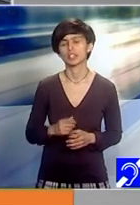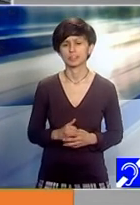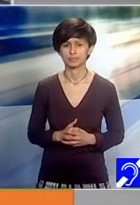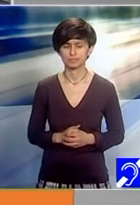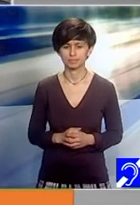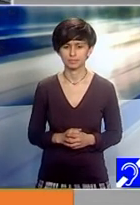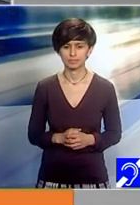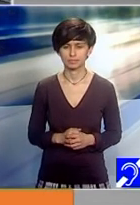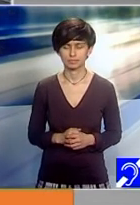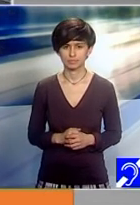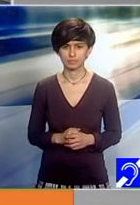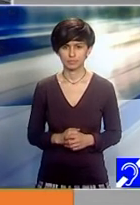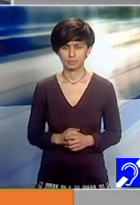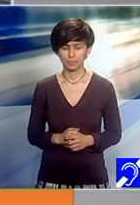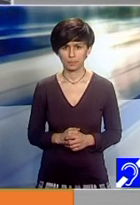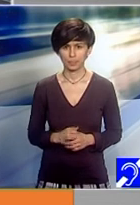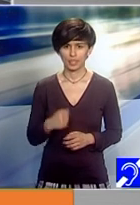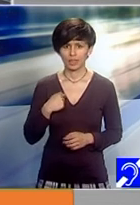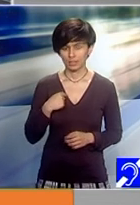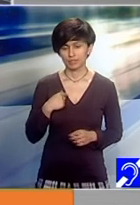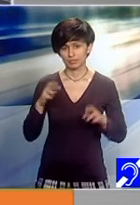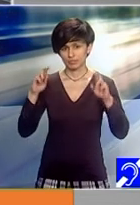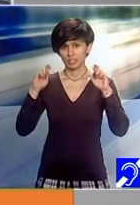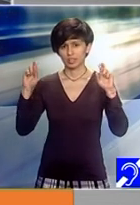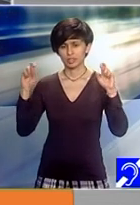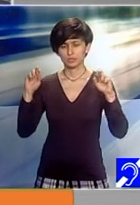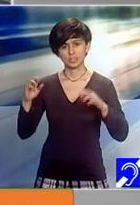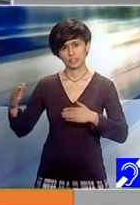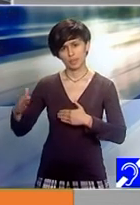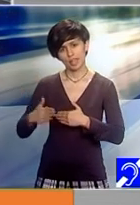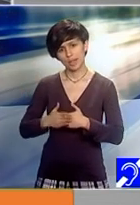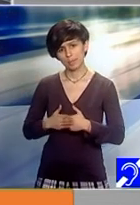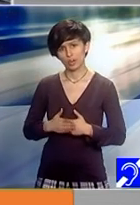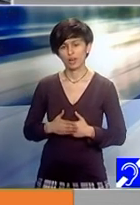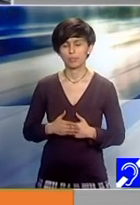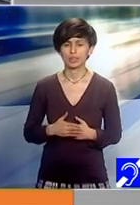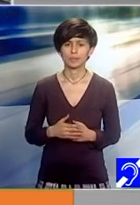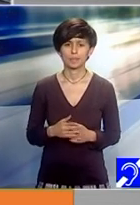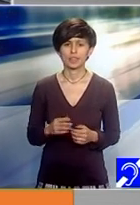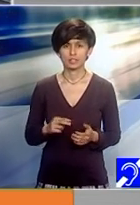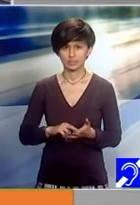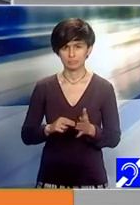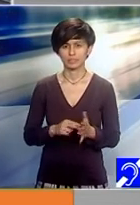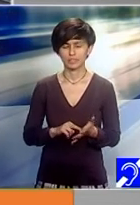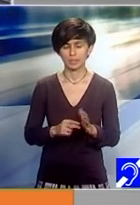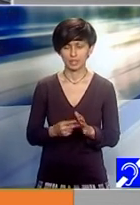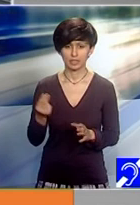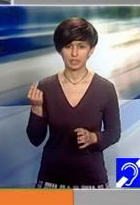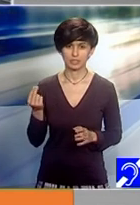Ei, acum eu sper să fie cât mai aproape de formă, dar așa cum am mai spus-o și